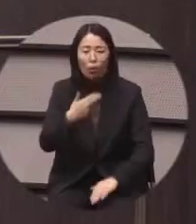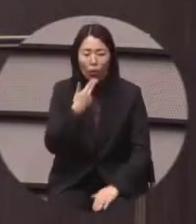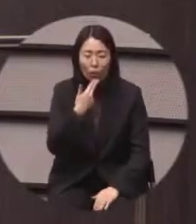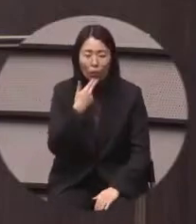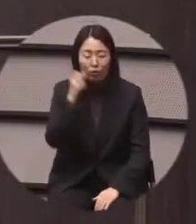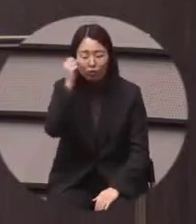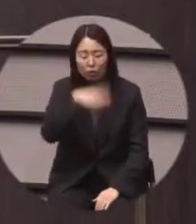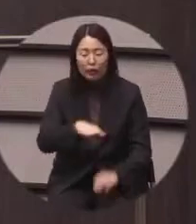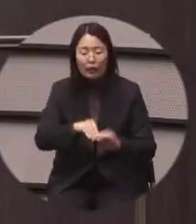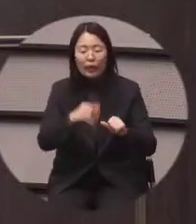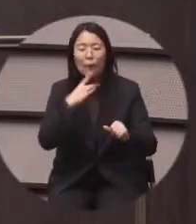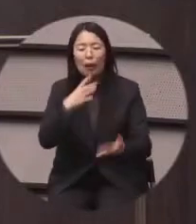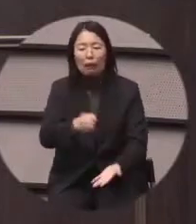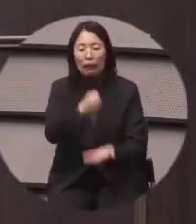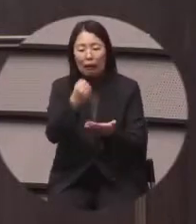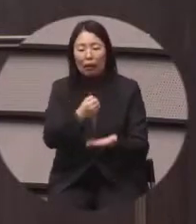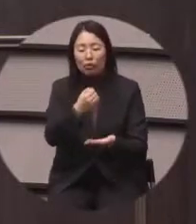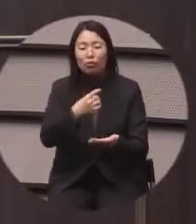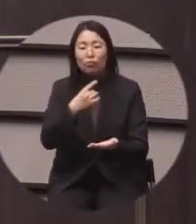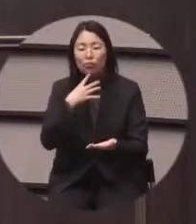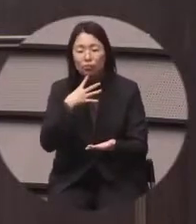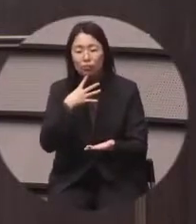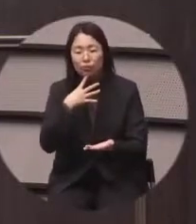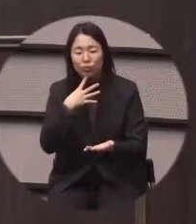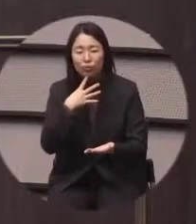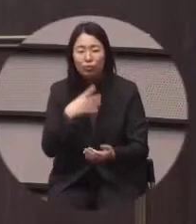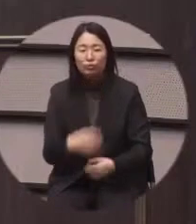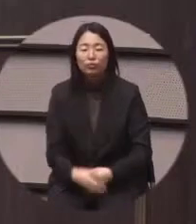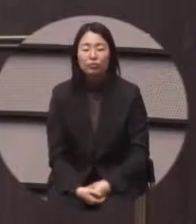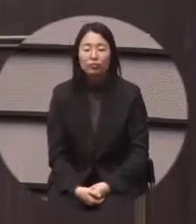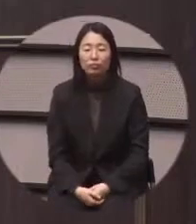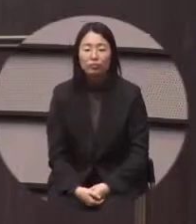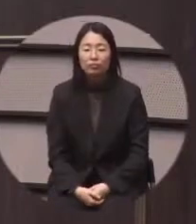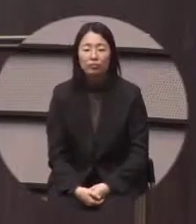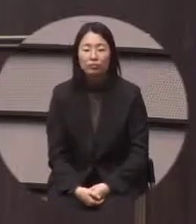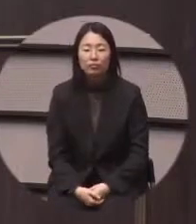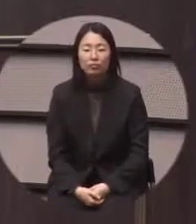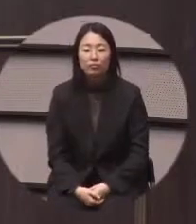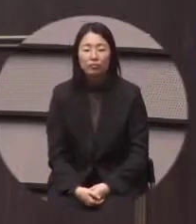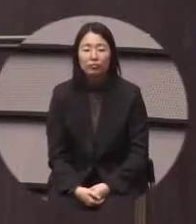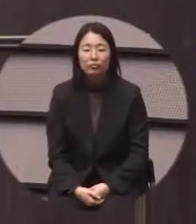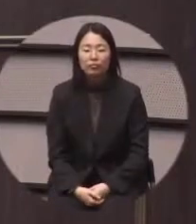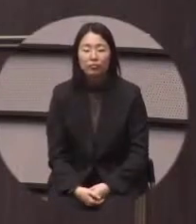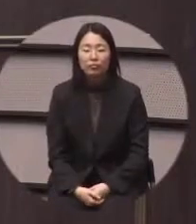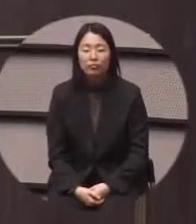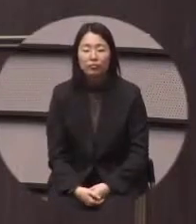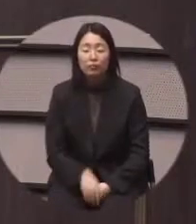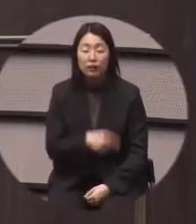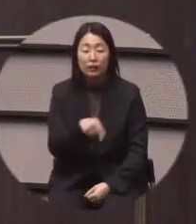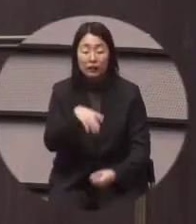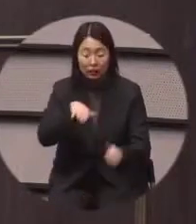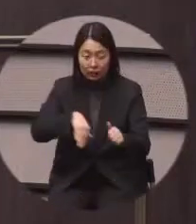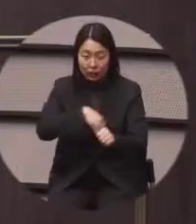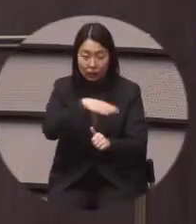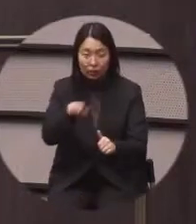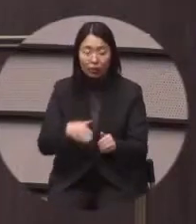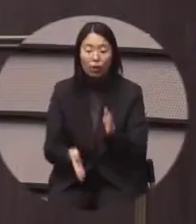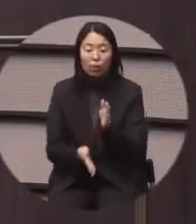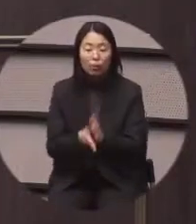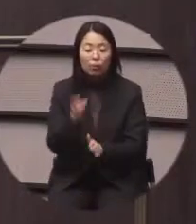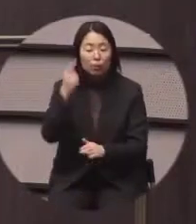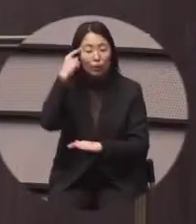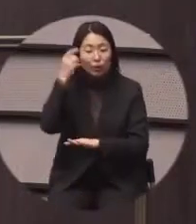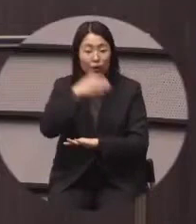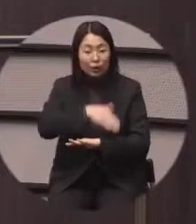시설 결정 시효를 피하기 위한 행정에 그치고 있는 상황입니다. 이러한 상황에서 도시계획